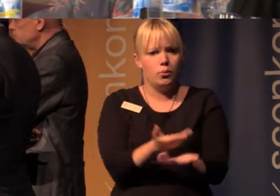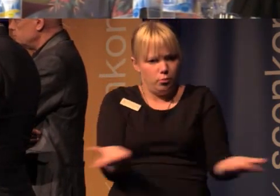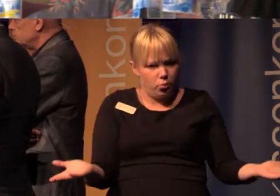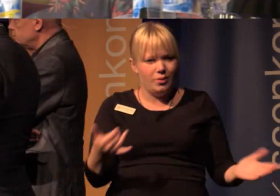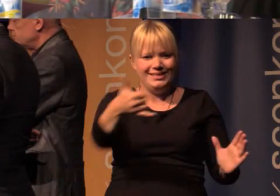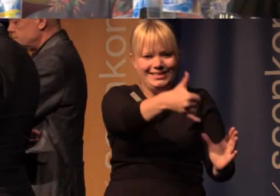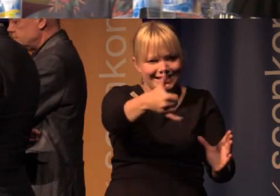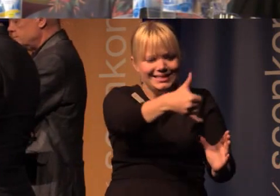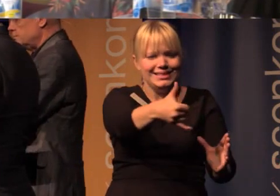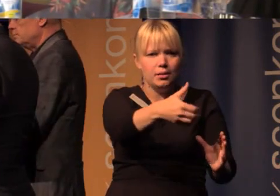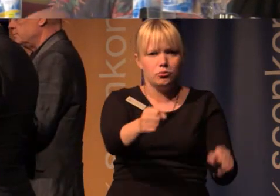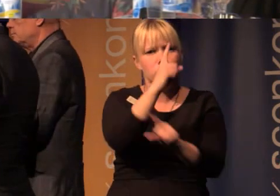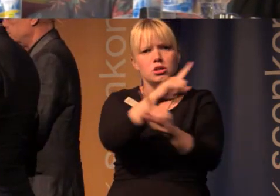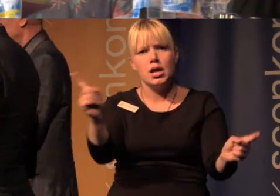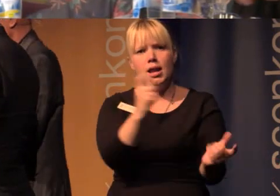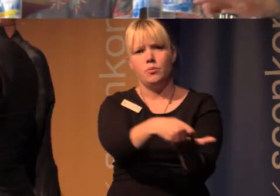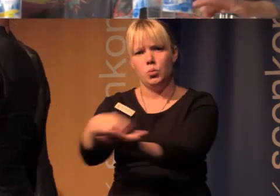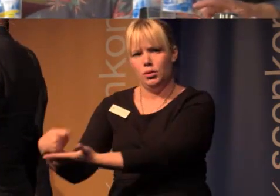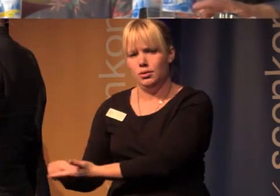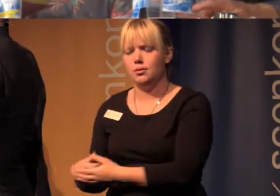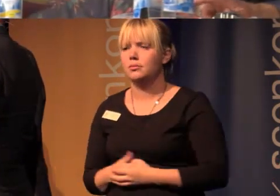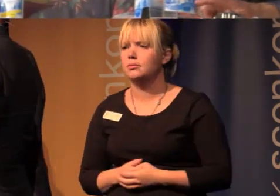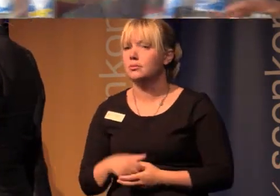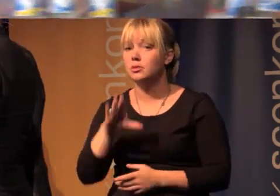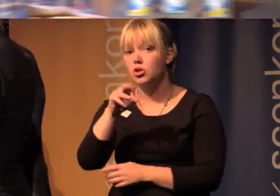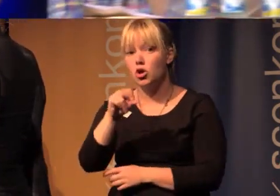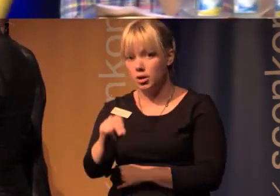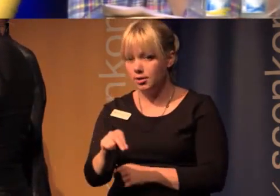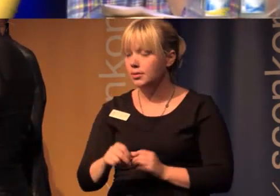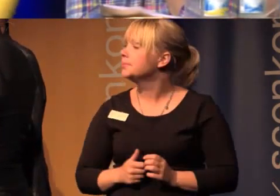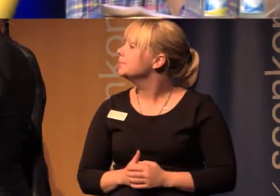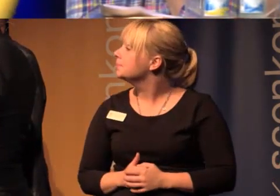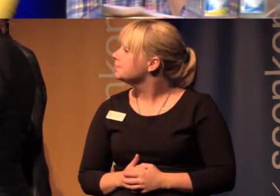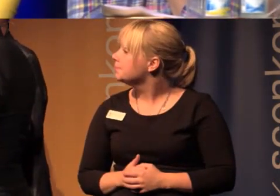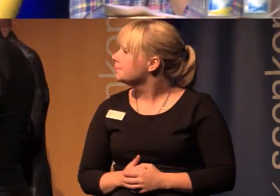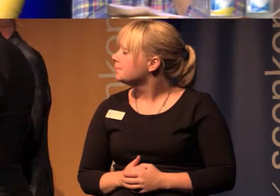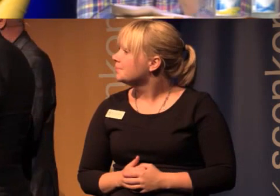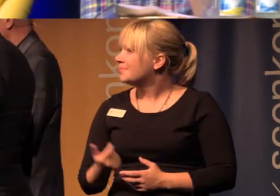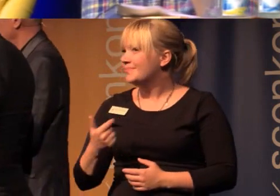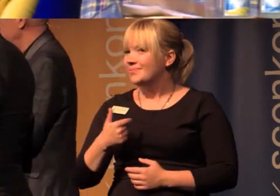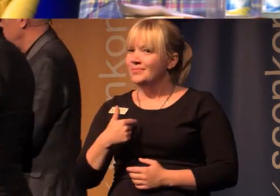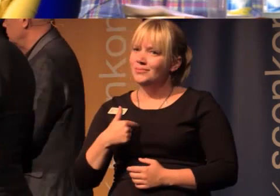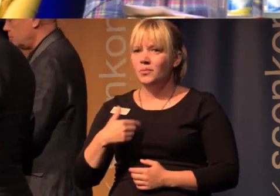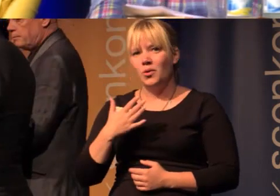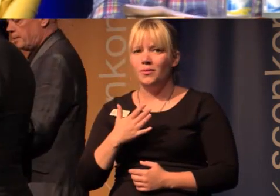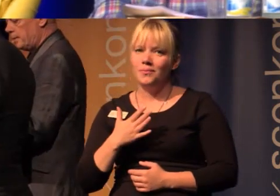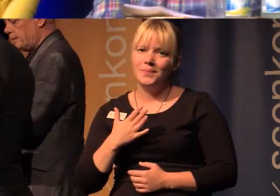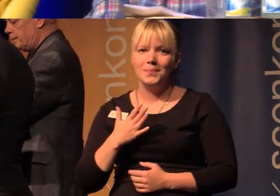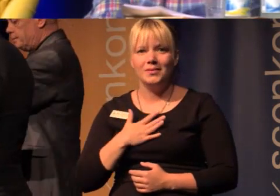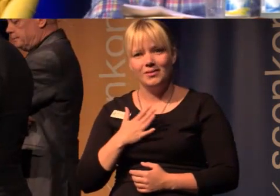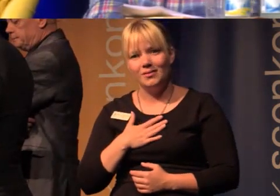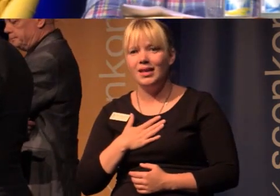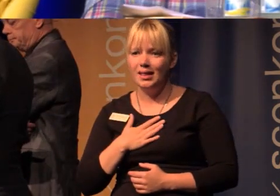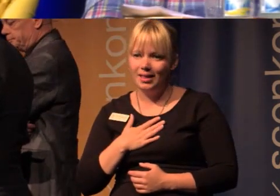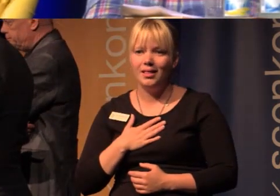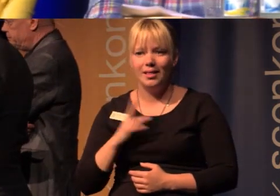besluten ska fattas. Ja, Sara, sen Mårten. Nej, men jag vill lite problematisera det här med att det på något sätt går att ha